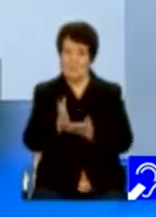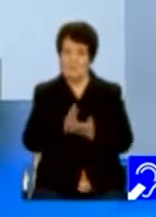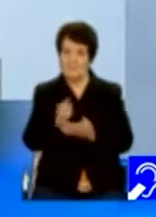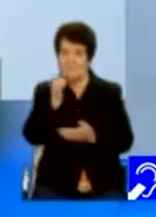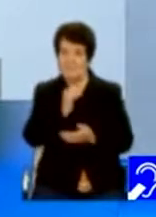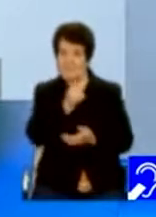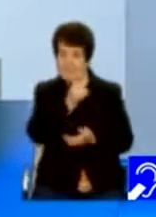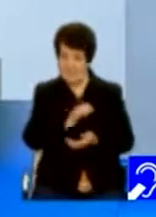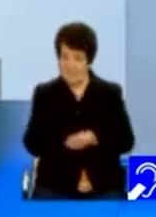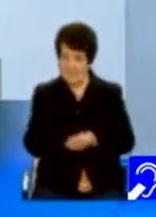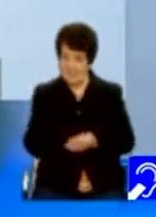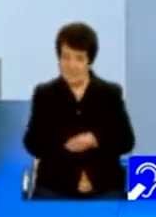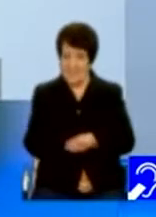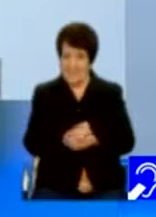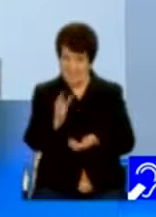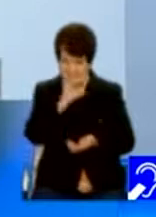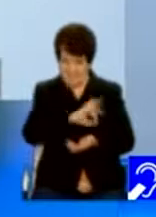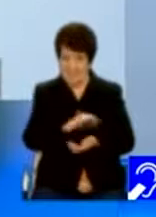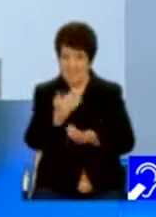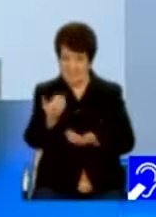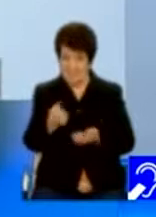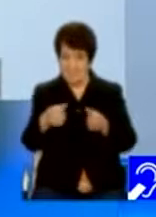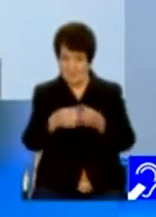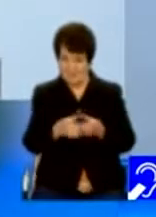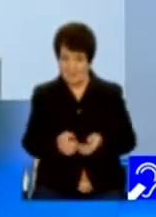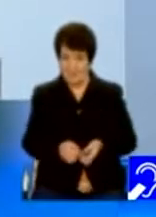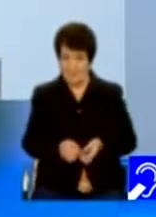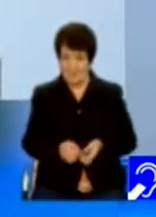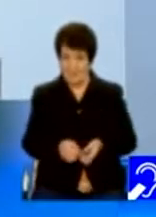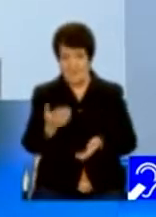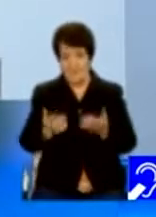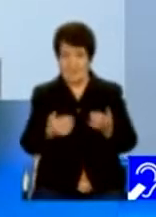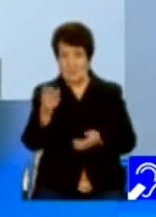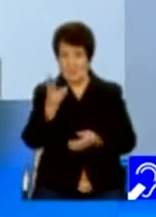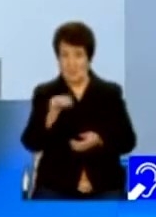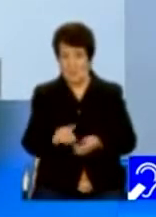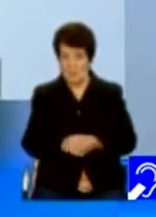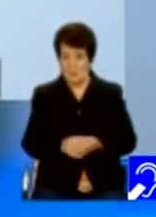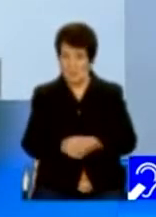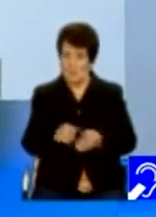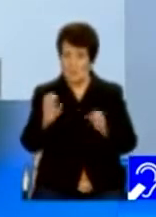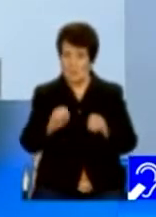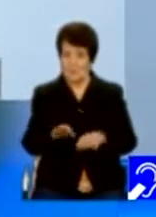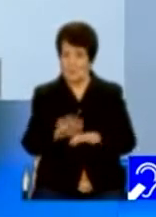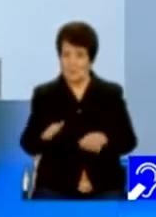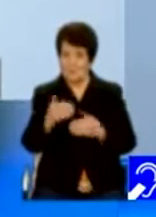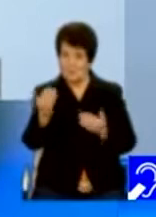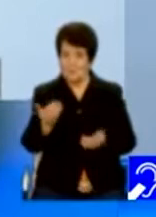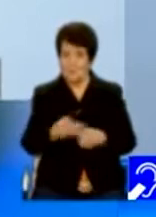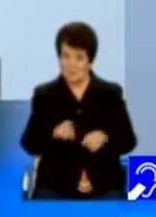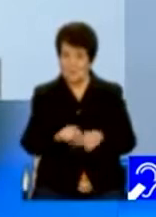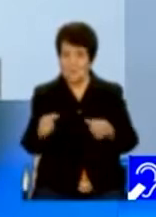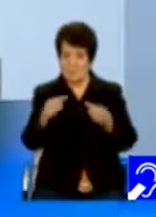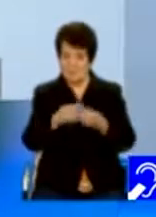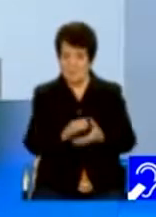secrete, îi cereți să demisionezi la șefia partidului și să pleci din partid. Și dacă nu, nu o să reușesc. Dumneavoastră sunteți gata să părăsiți acest